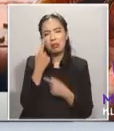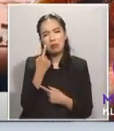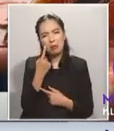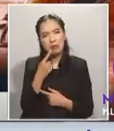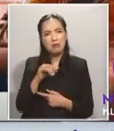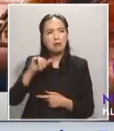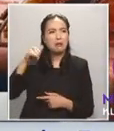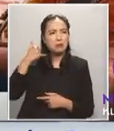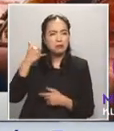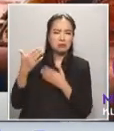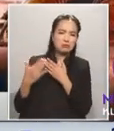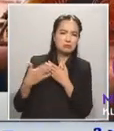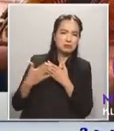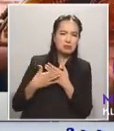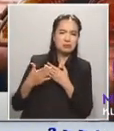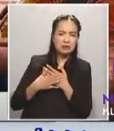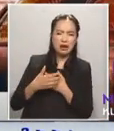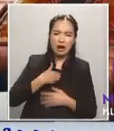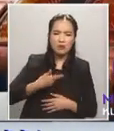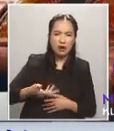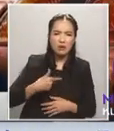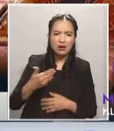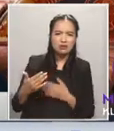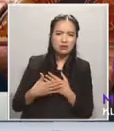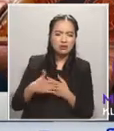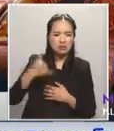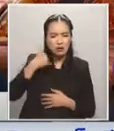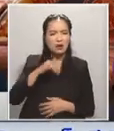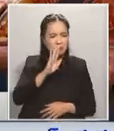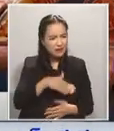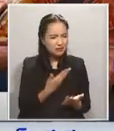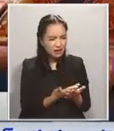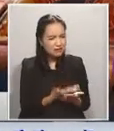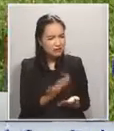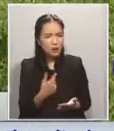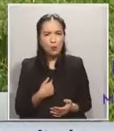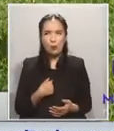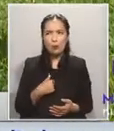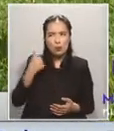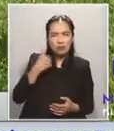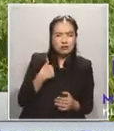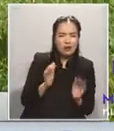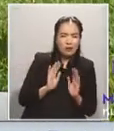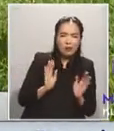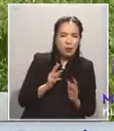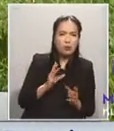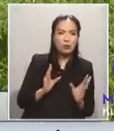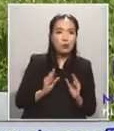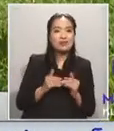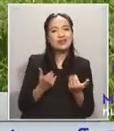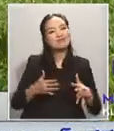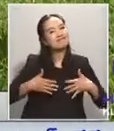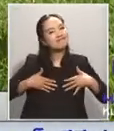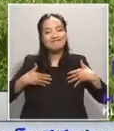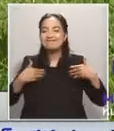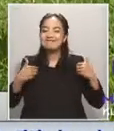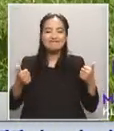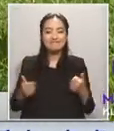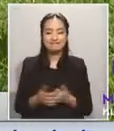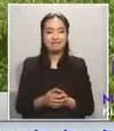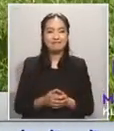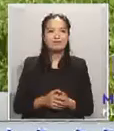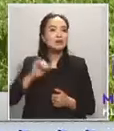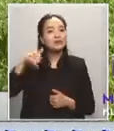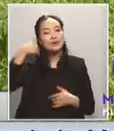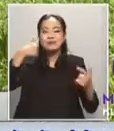ศัพท์ไม่กล้ารับกลัวแต่โทรศัพท์เจ้าหนี้ค่ะ เหรอขนาดนั้นเลย ค่ะ ตอนนี้สบายแล้ว ตอนนี้ก ็ใครโทรมารับหม